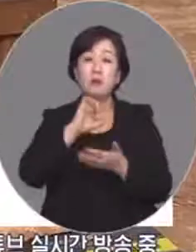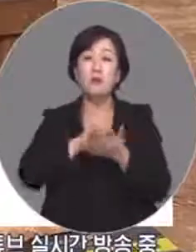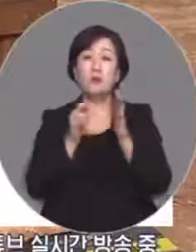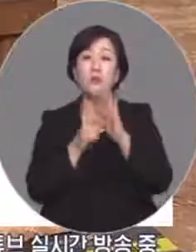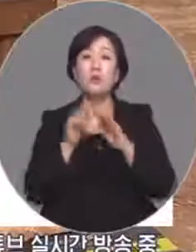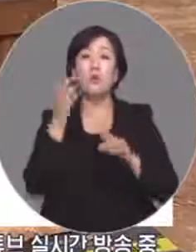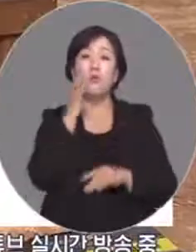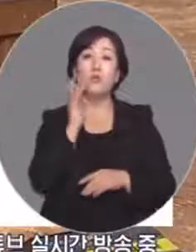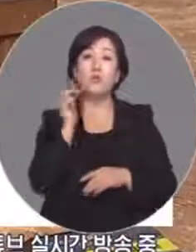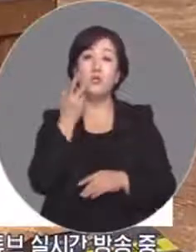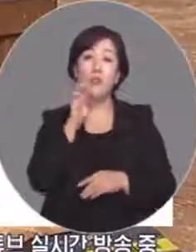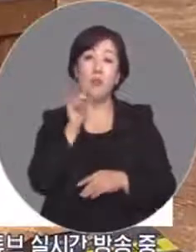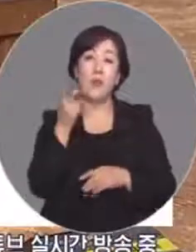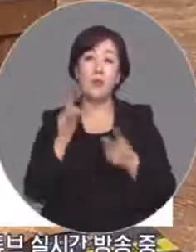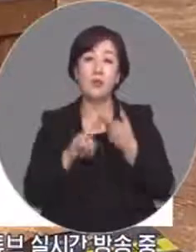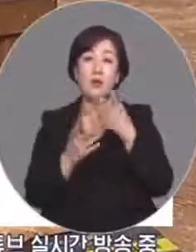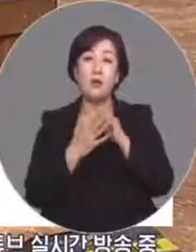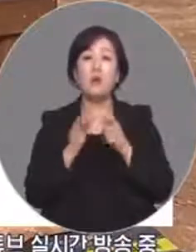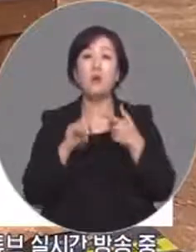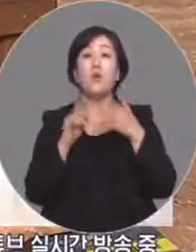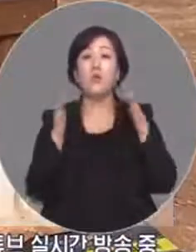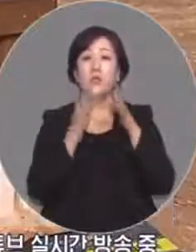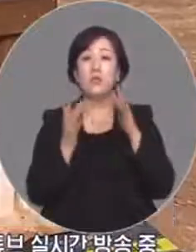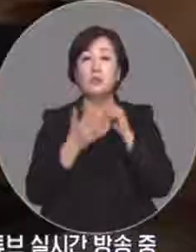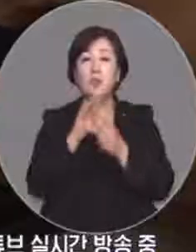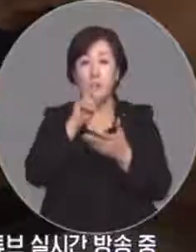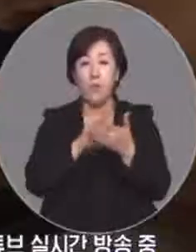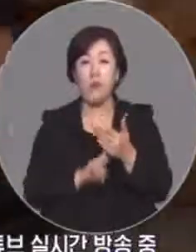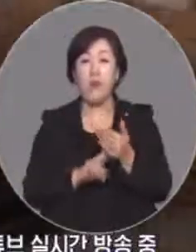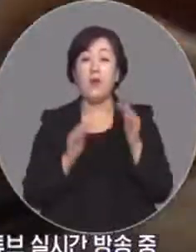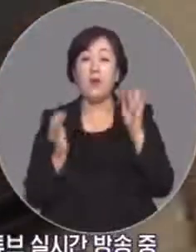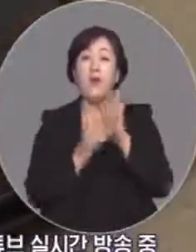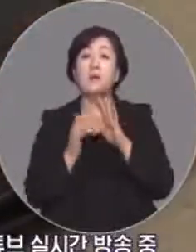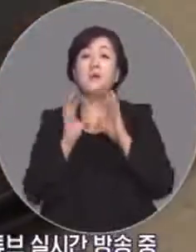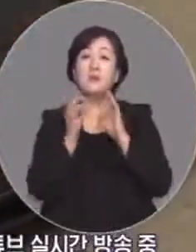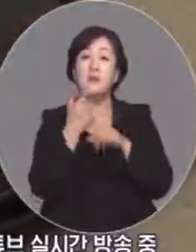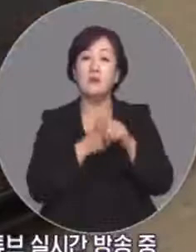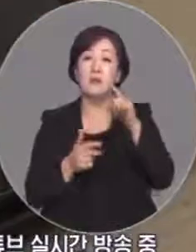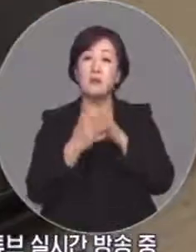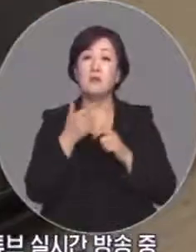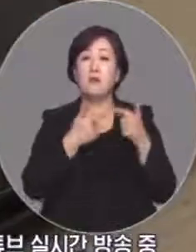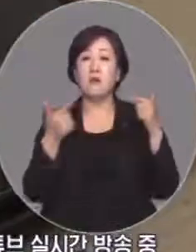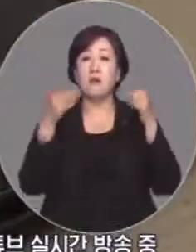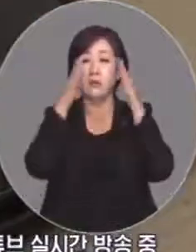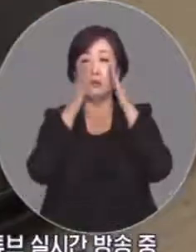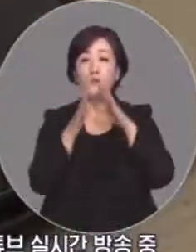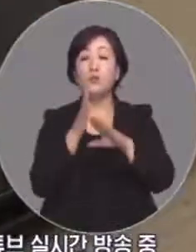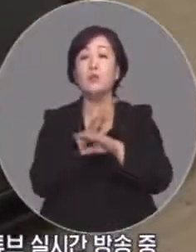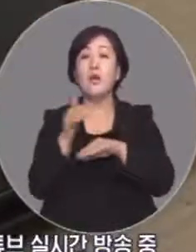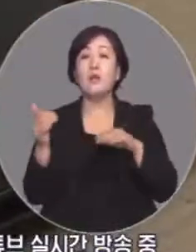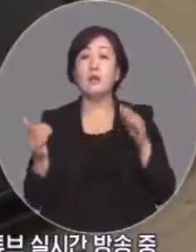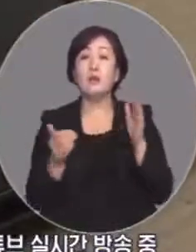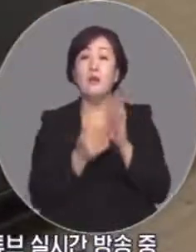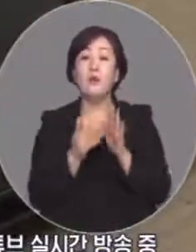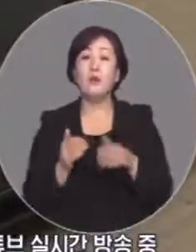울산페이를 발행하고 온라인 쇼핑몰 구축 등 시민 체감 정책에 시정 역량을 집중할 계획입니다.